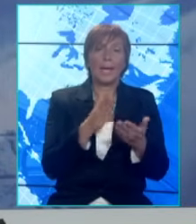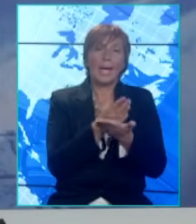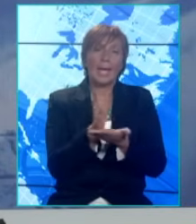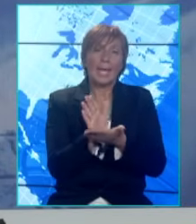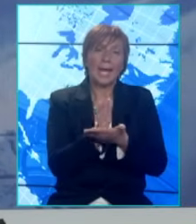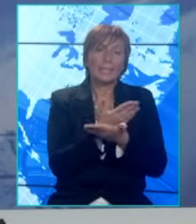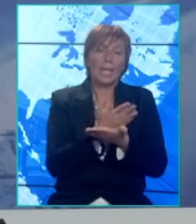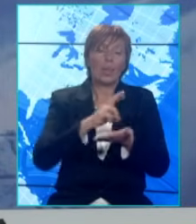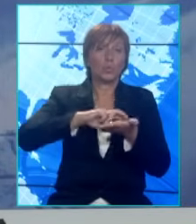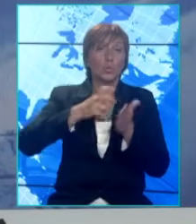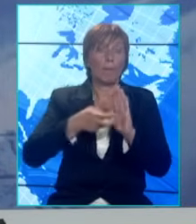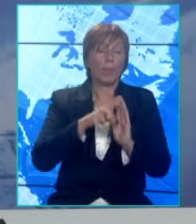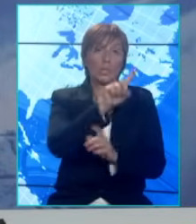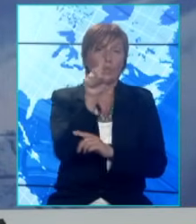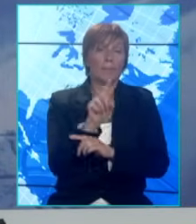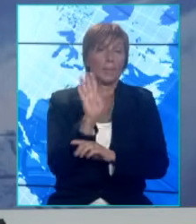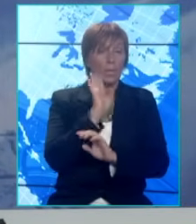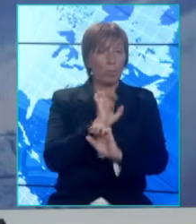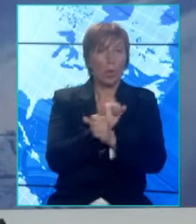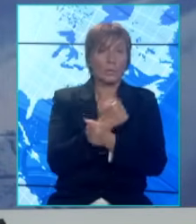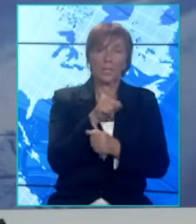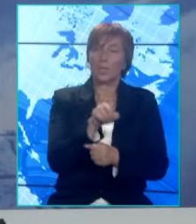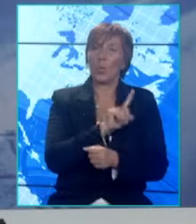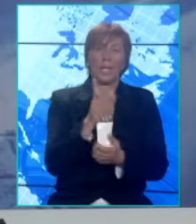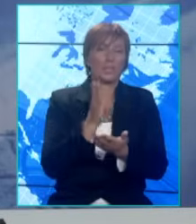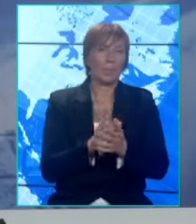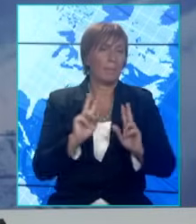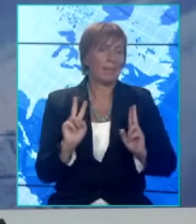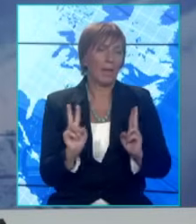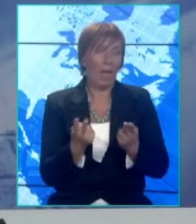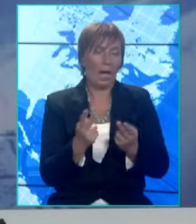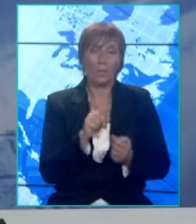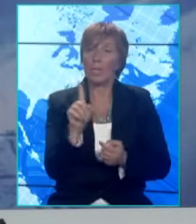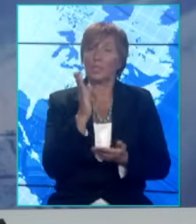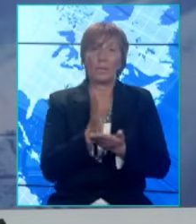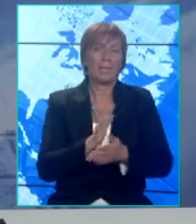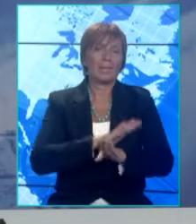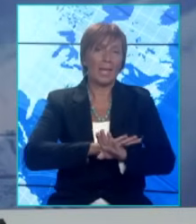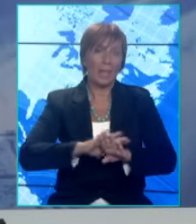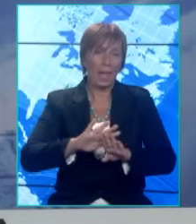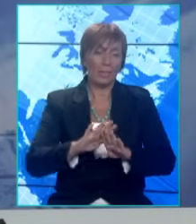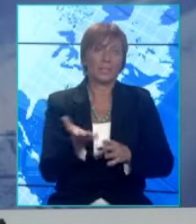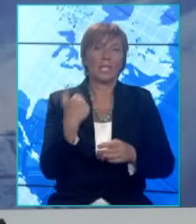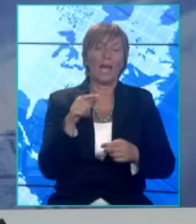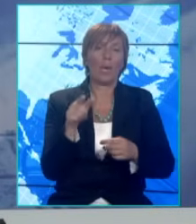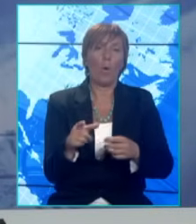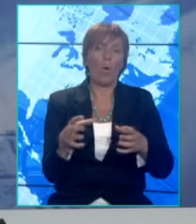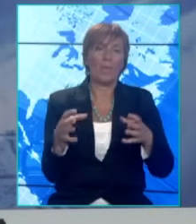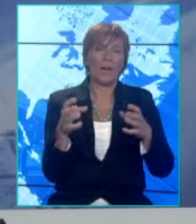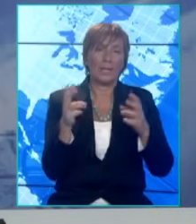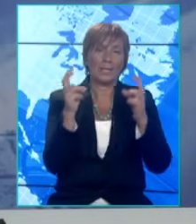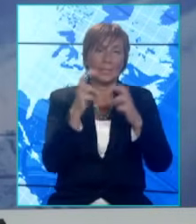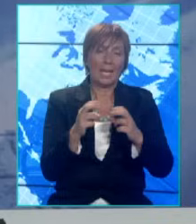razdjeljujuća politička pitanja u Bosni i Hercegovini. Neće biti lako, neće biti jednostavno. Ali ovaj sastav vijeća ministara je